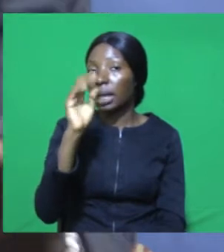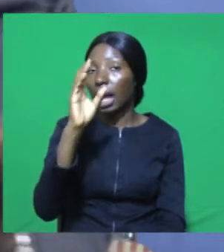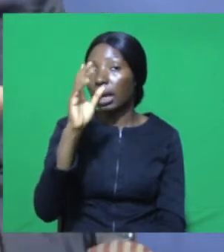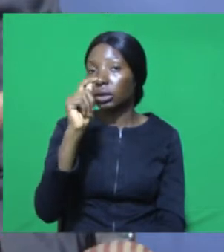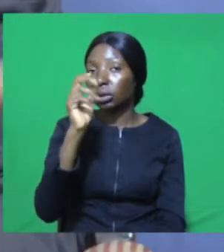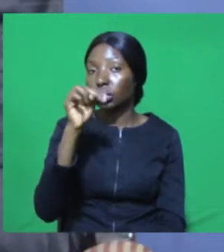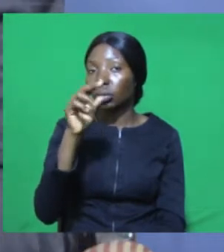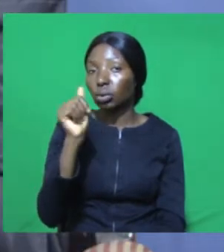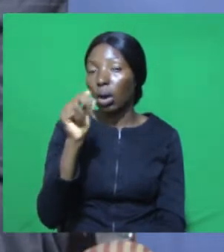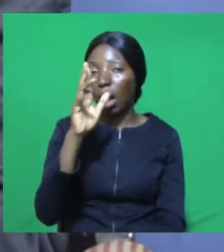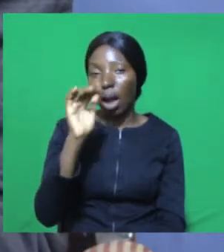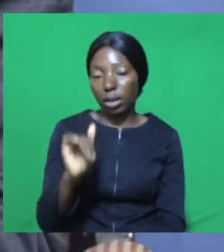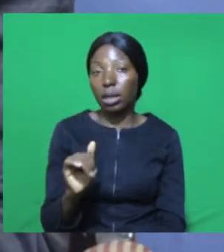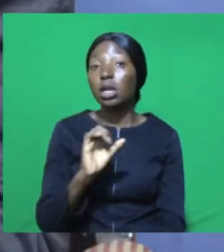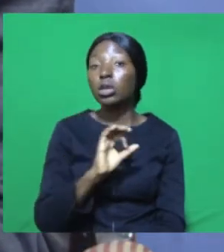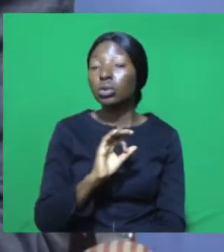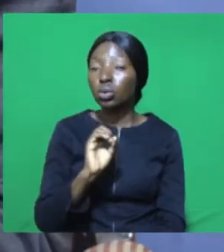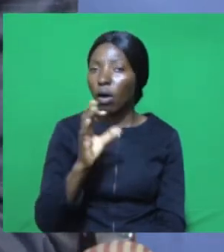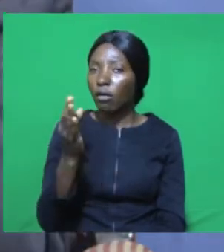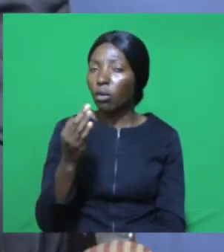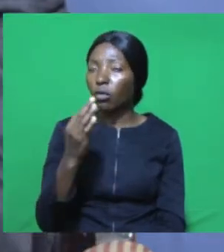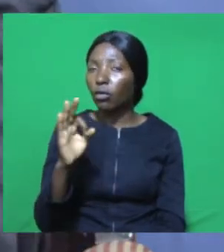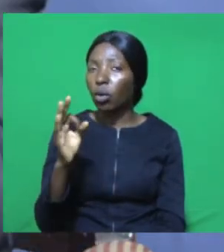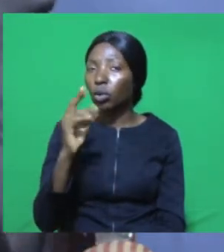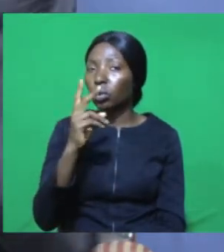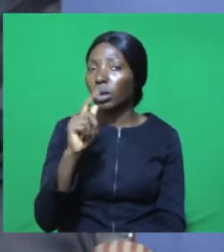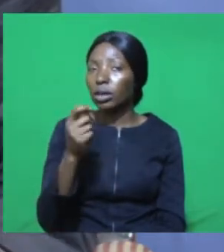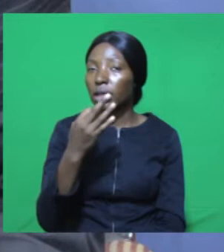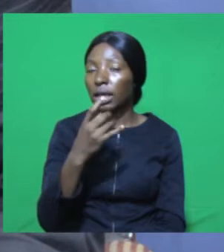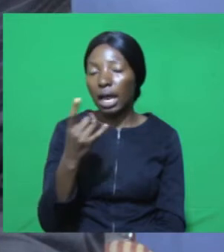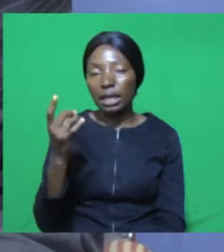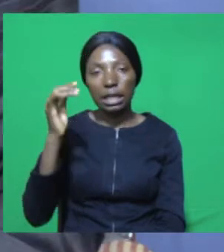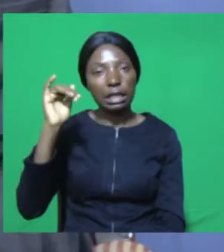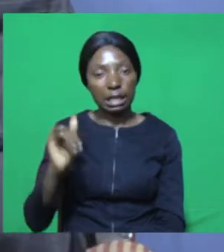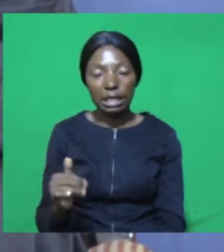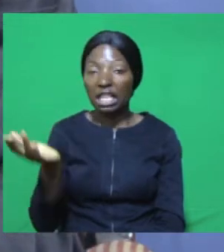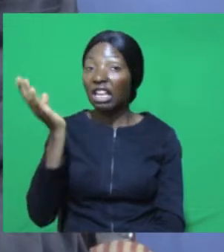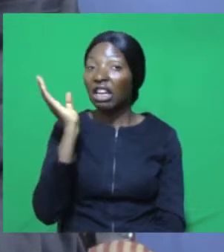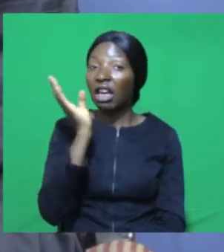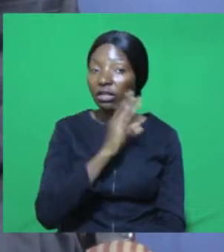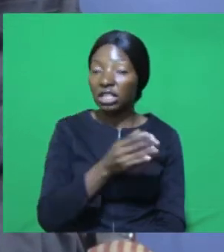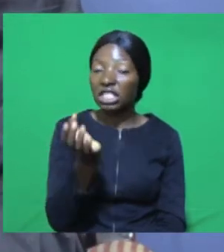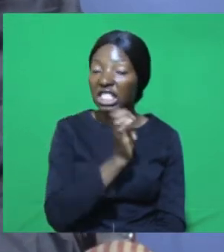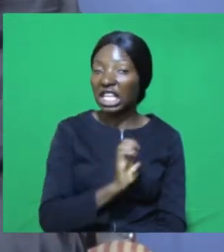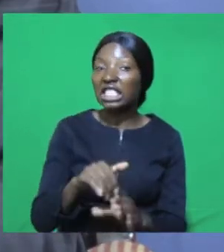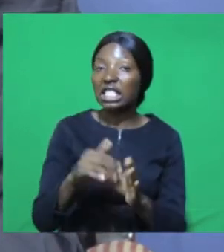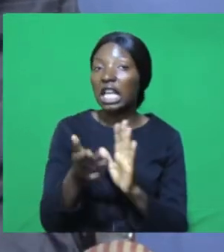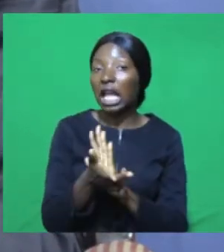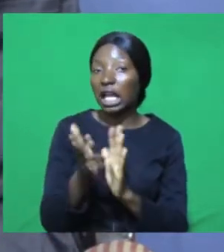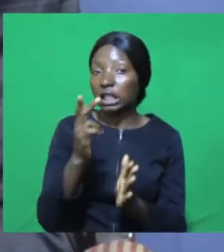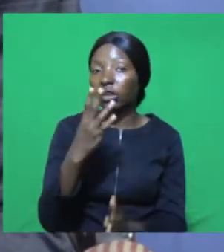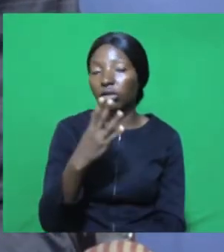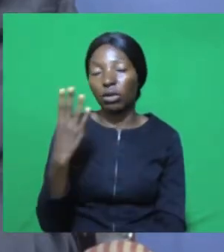Saka pastor muri kuti pa 2300 days there padzinoperera taakupaziya. Right. Takuenda pachirawo chekuti